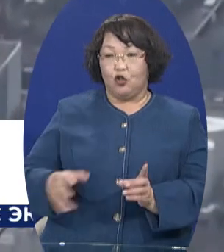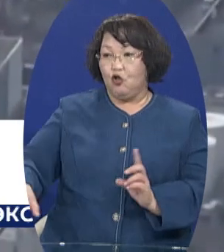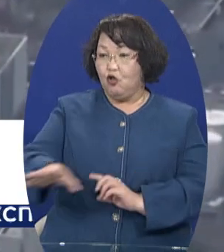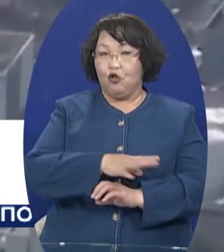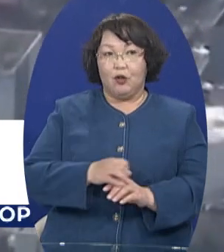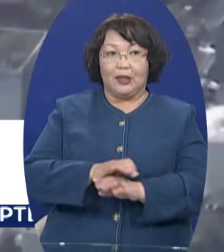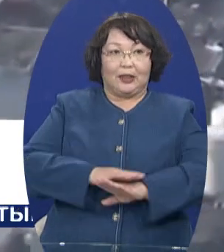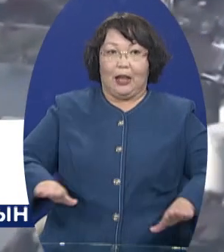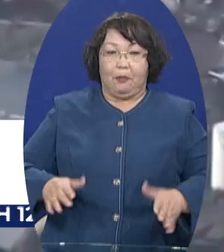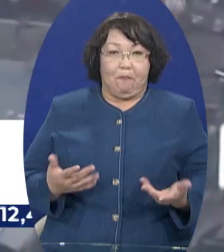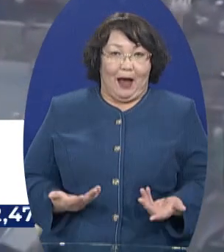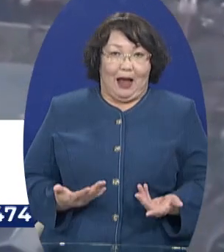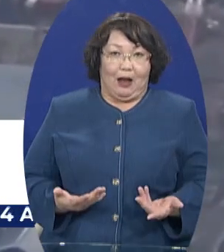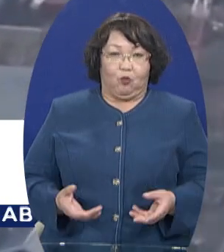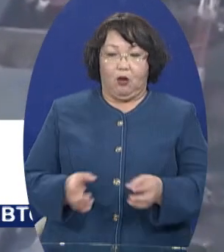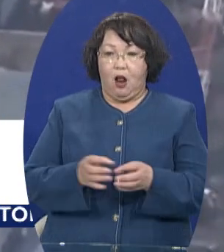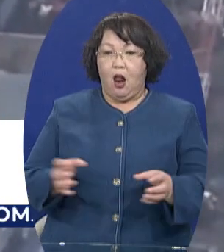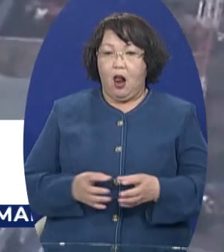талбай үлдээгүй болохыг мөн мэдээлжээ.